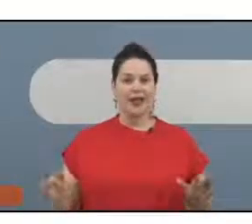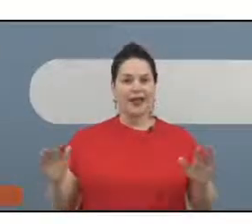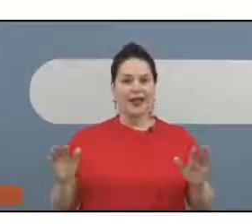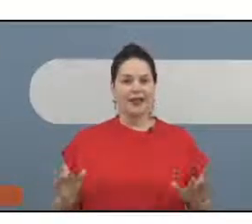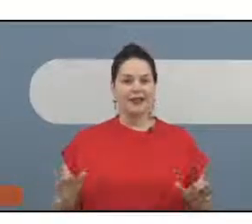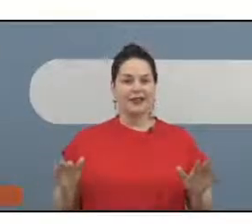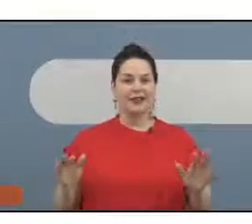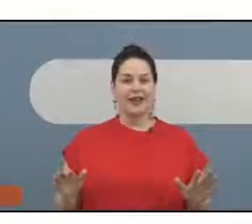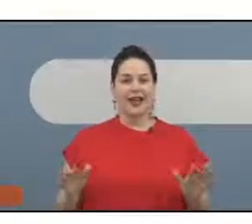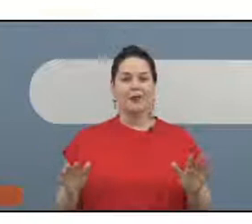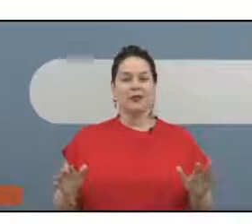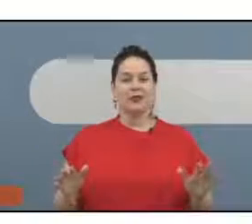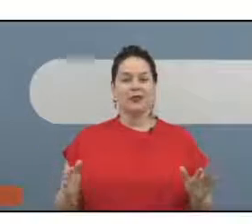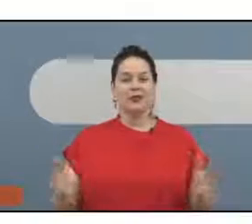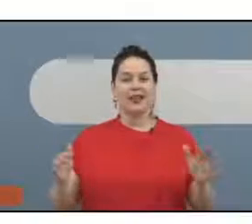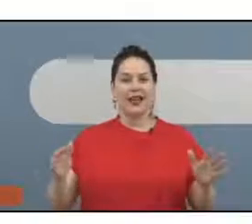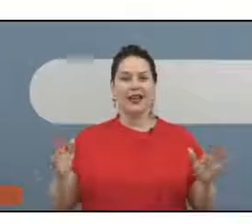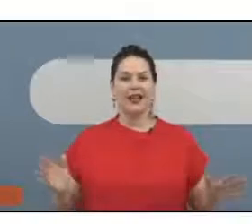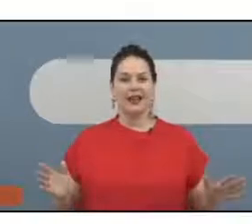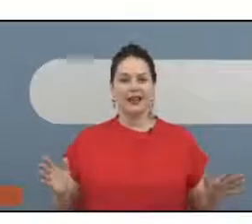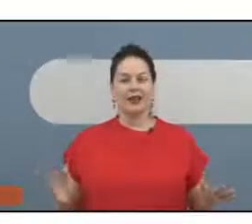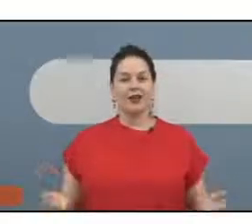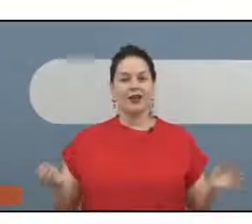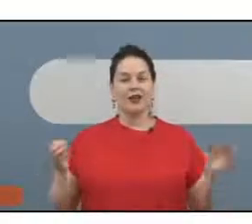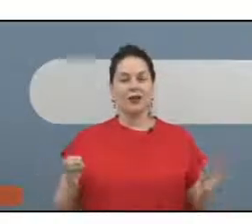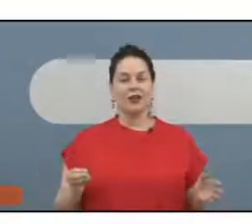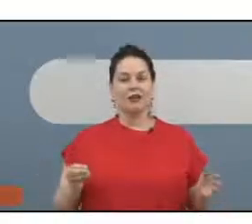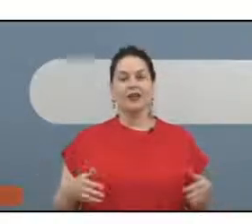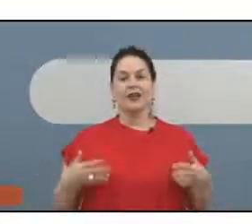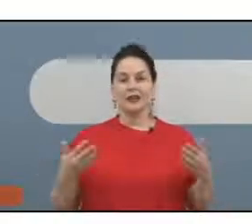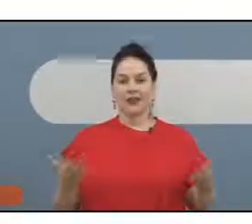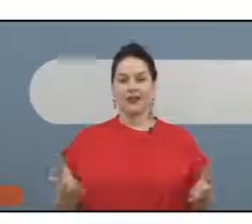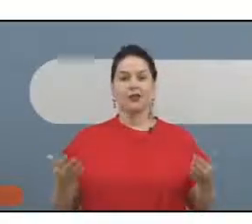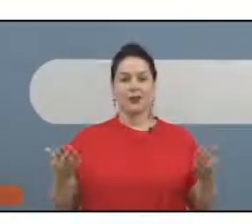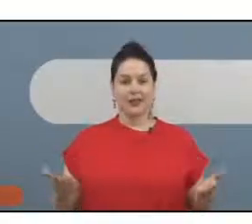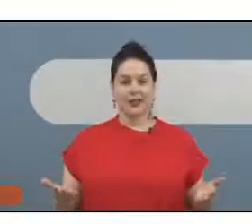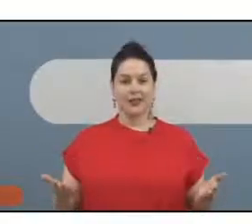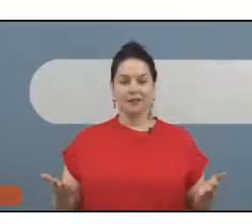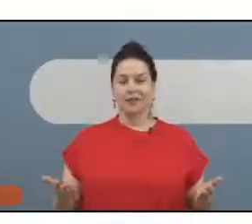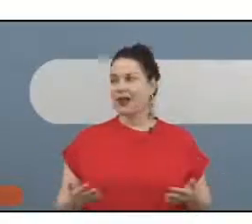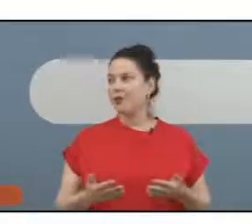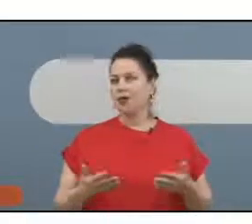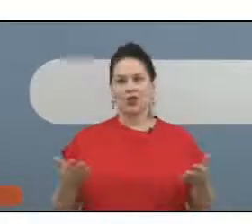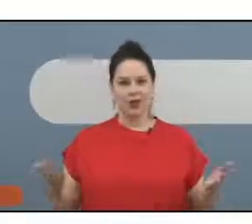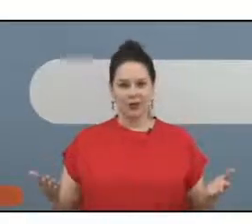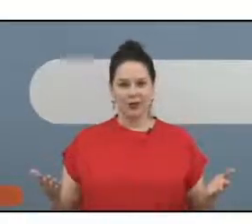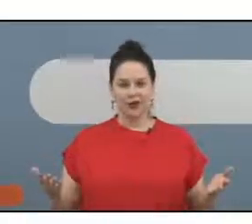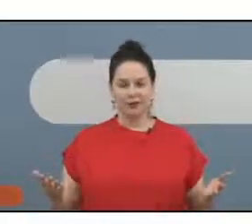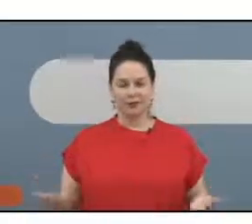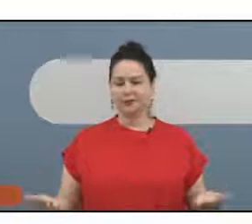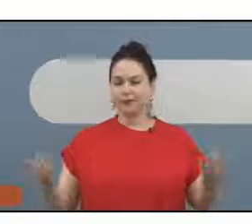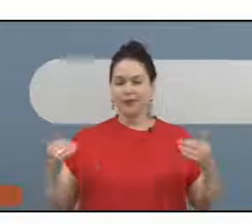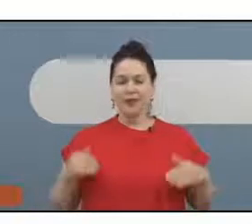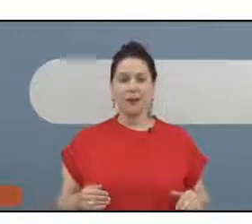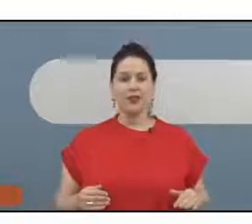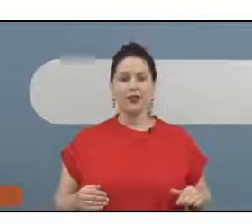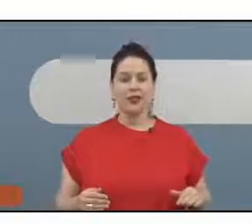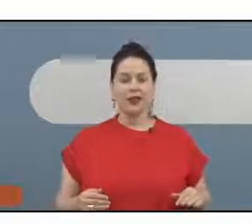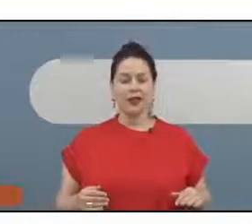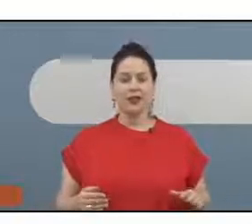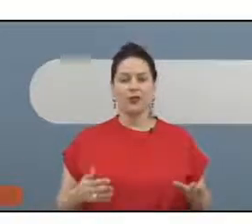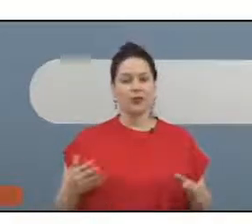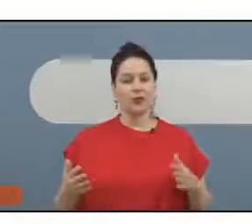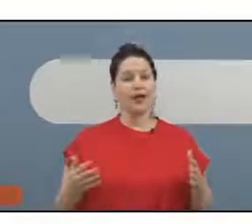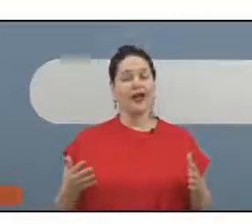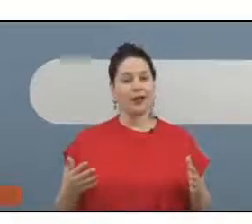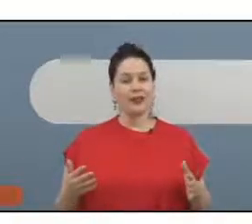לעולם. כך נפתח המיתוס, זה הרקע. כלואים דדלוס הממציא, המוכשר ביותר, הבן